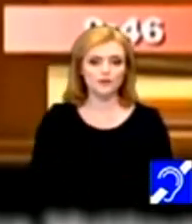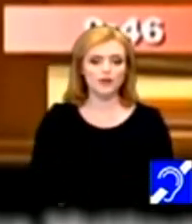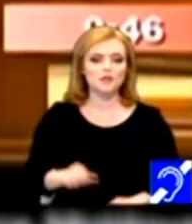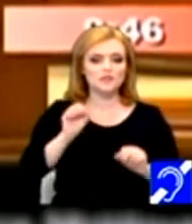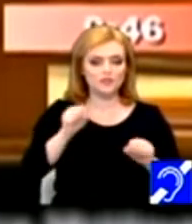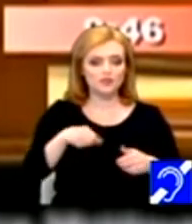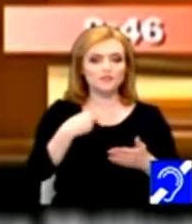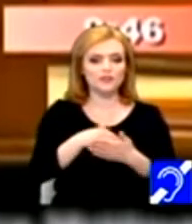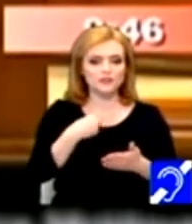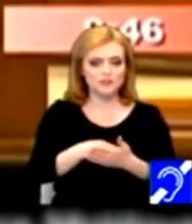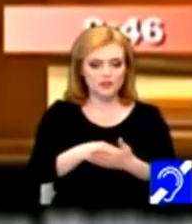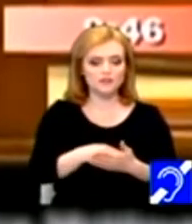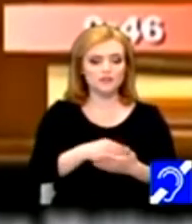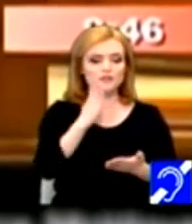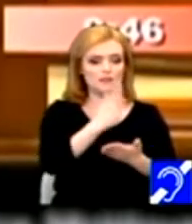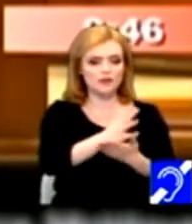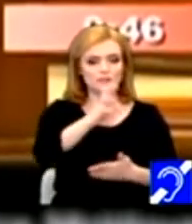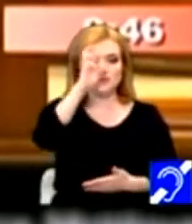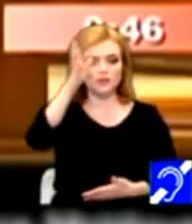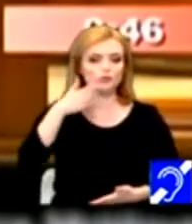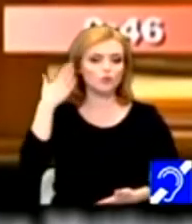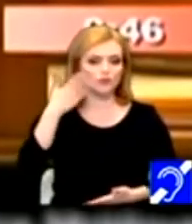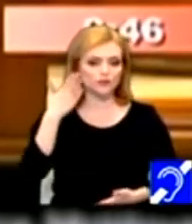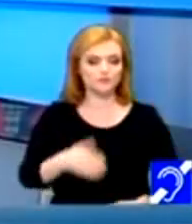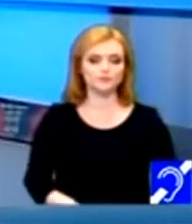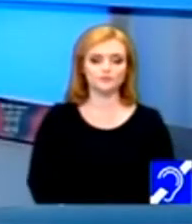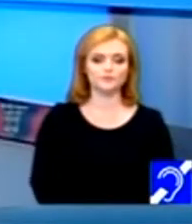fi finanțate direct de către statul român, să se poată aplica pe granturi.